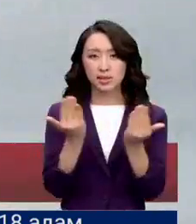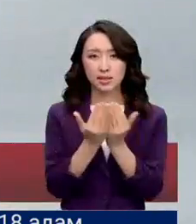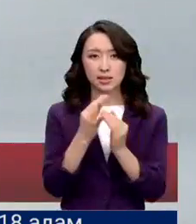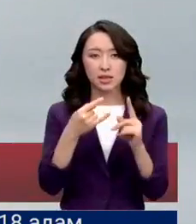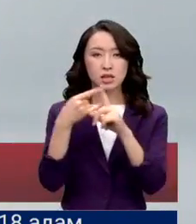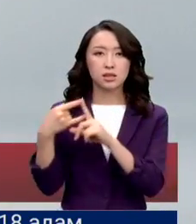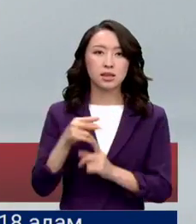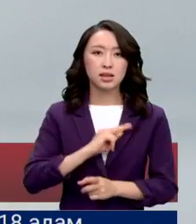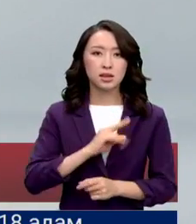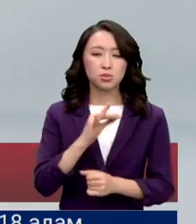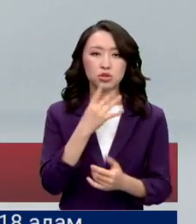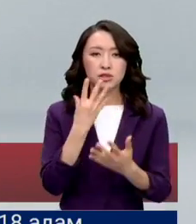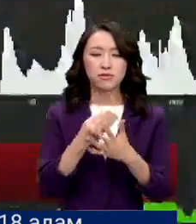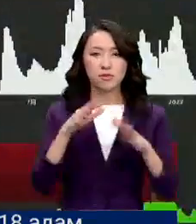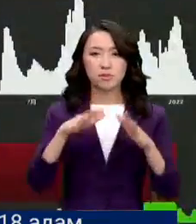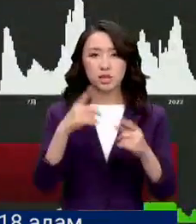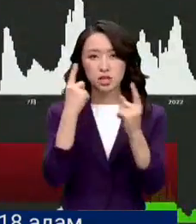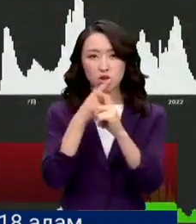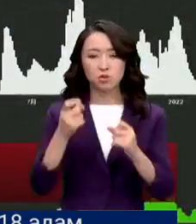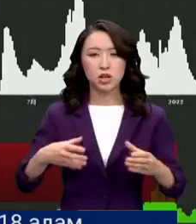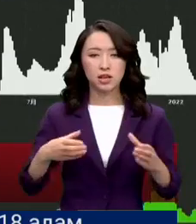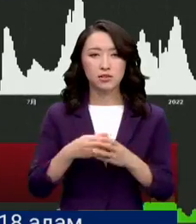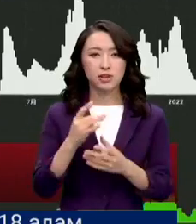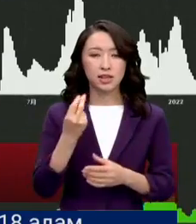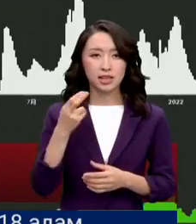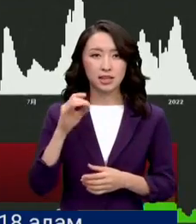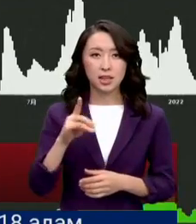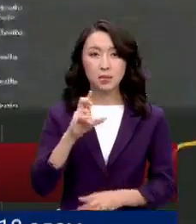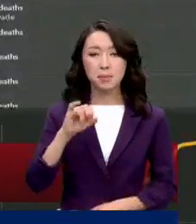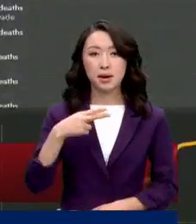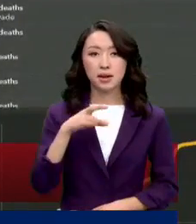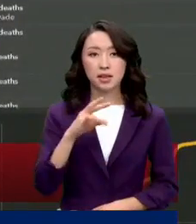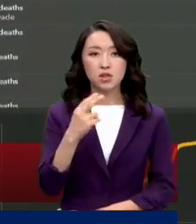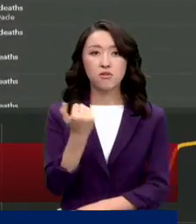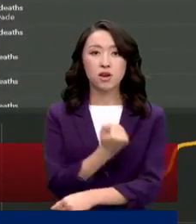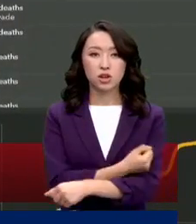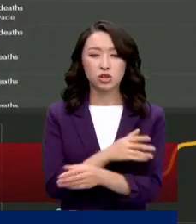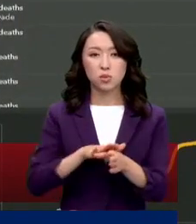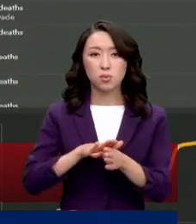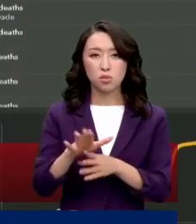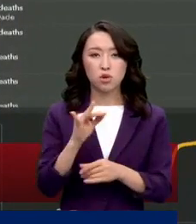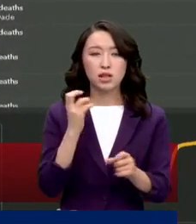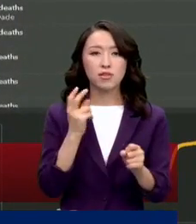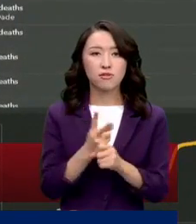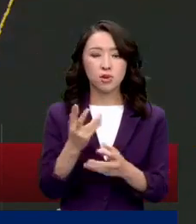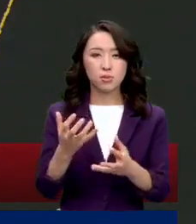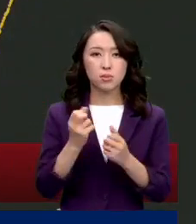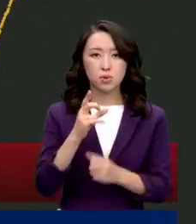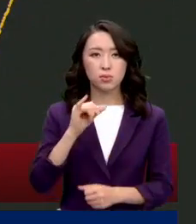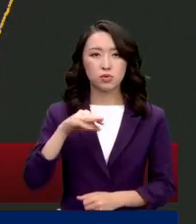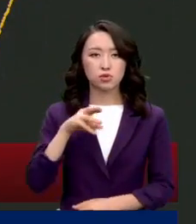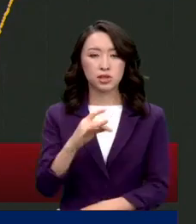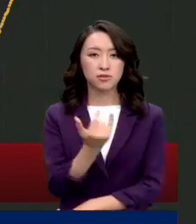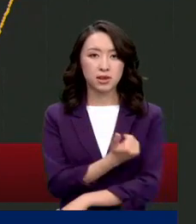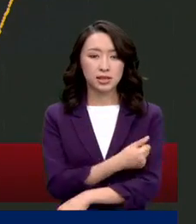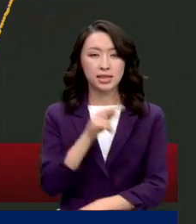дистанционно работает из своей резиденции, сообщает агентство Рейтер. Отметим, что Байден вакцинирован полностью и дважды получил бустерную вакцину. Между